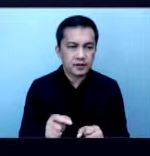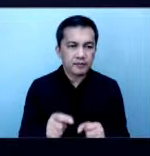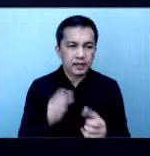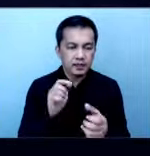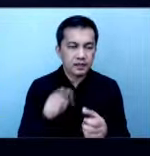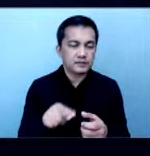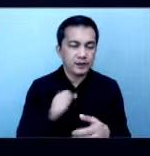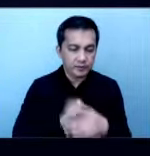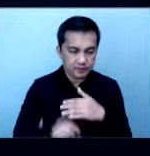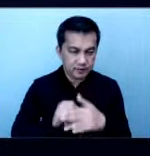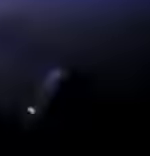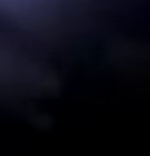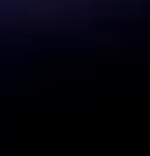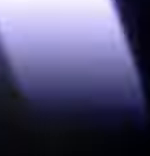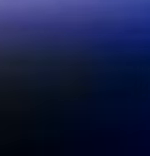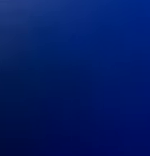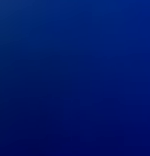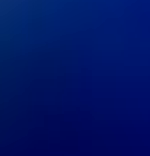po sila lumalabas.